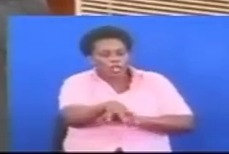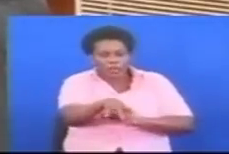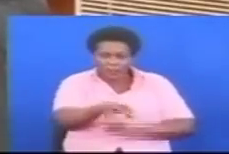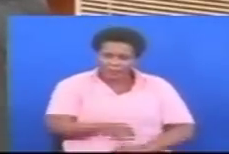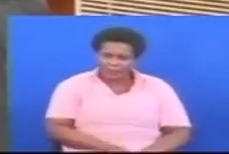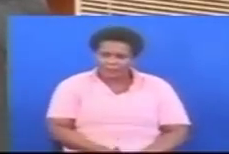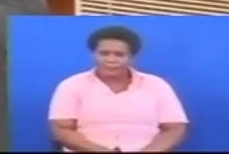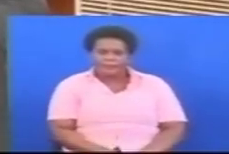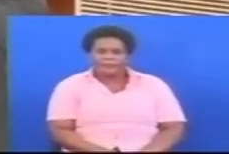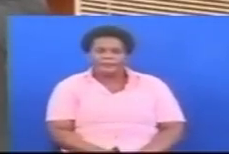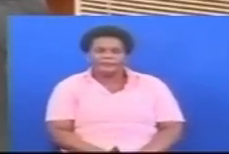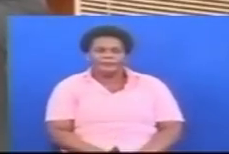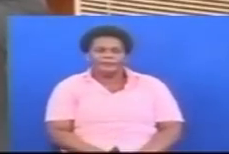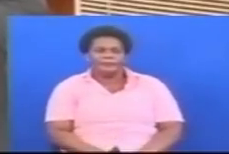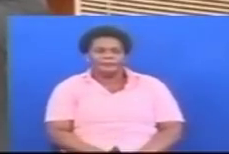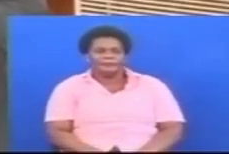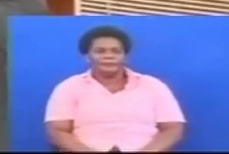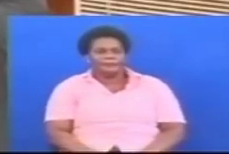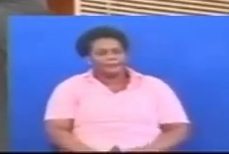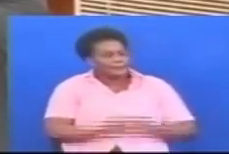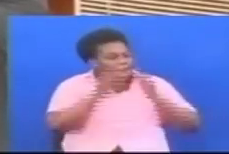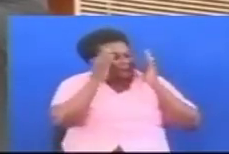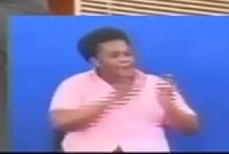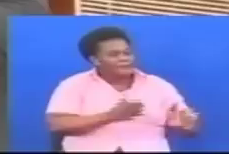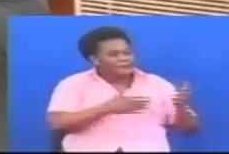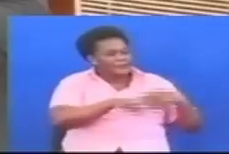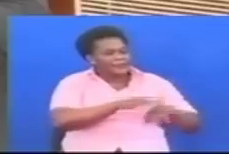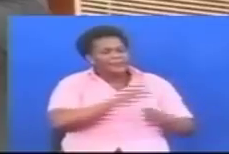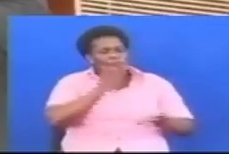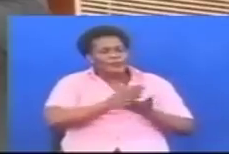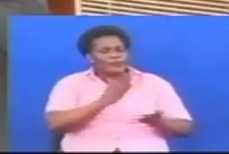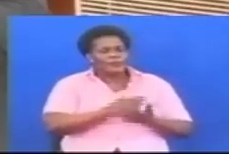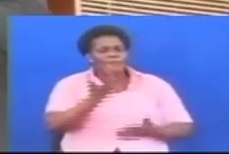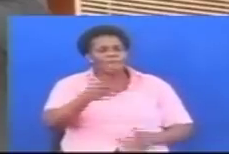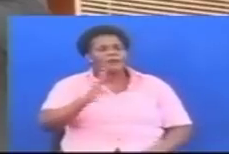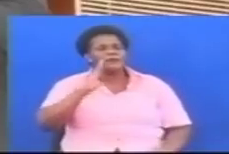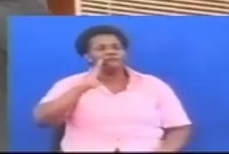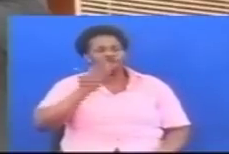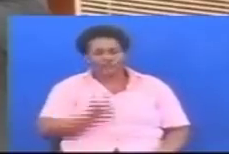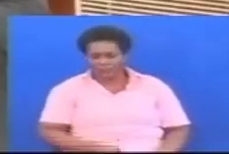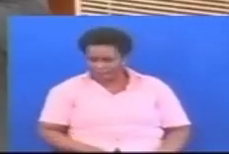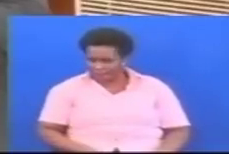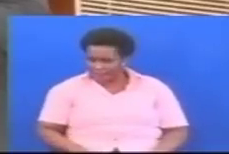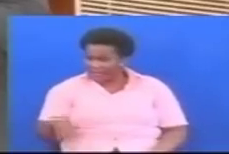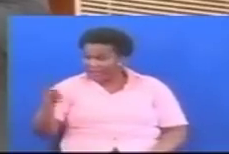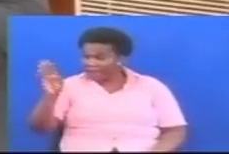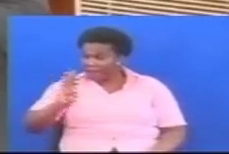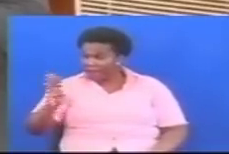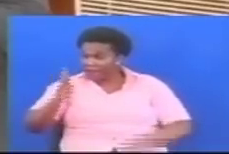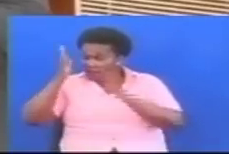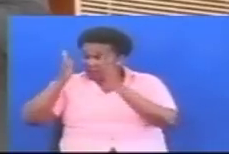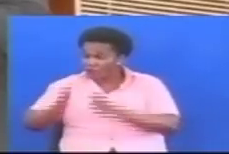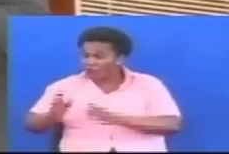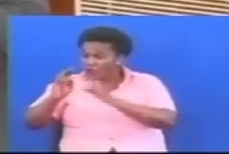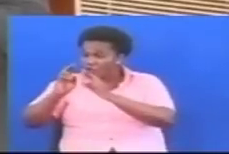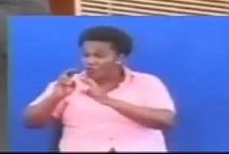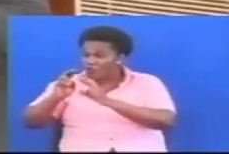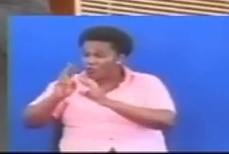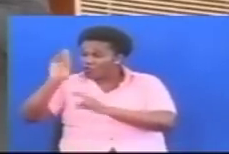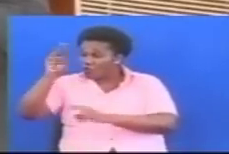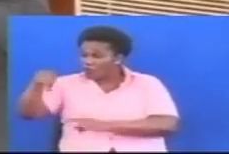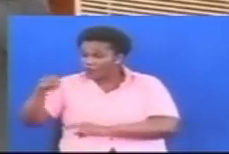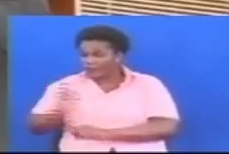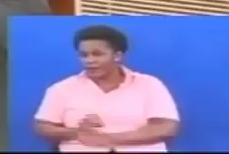Mheshimiwa mwenyekiti, kutokana na umuhimu wa maji, Baraza Kuu la Umoja wa Mataifa katika kikao chake cha tarehe 21 Disemba